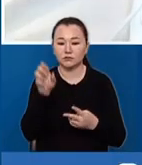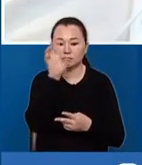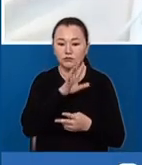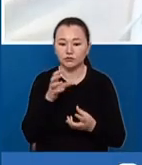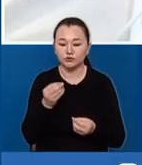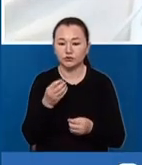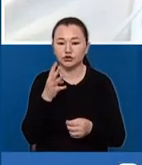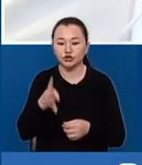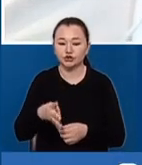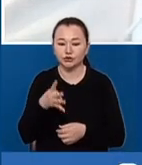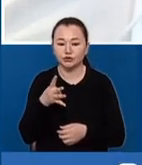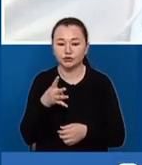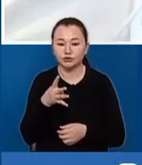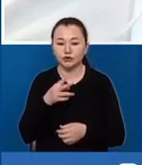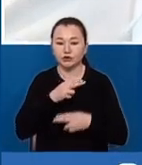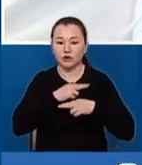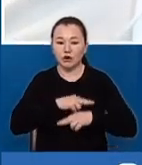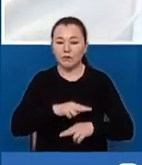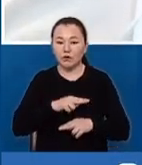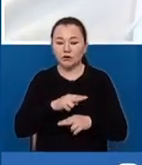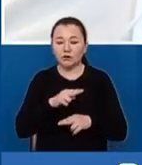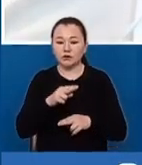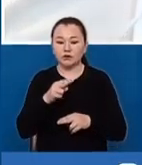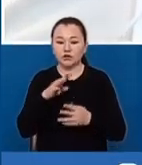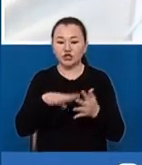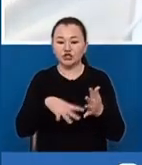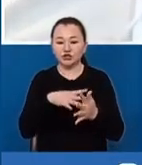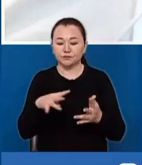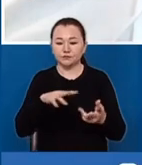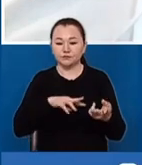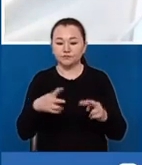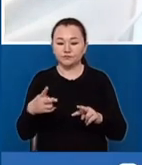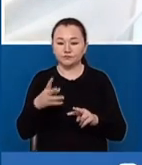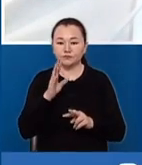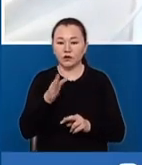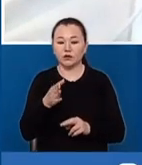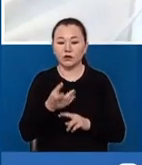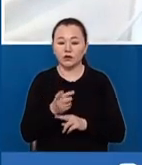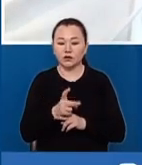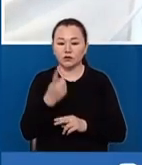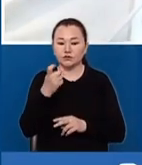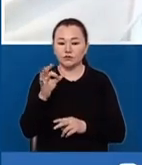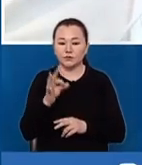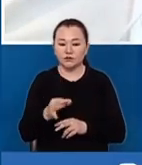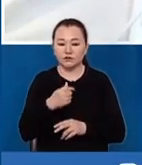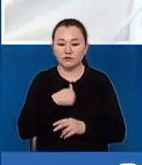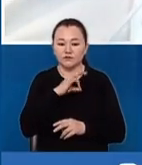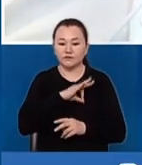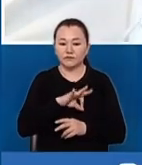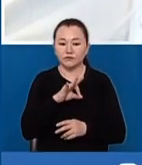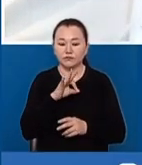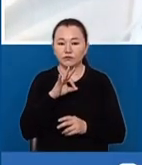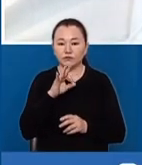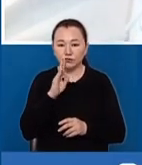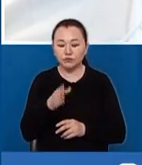жаңағы 4 сағат еңбек жұмысына режиміне көшкен кезде ол 100% бізге тиімділік береді деп